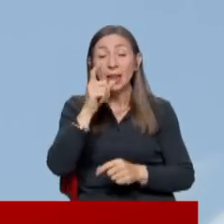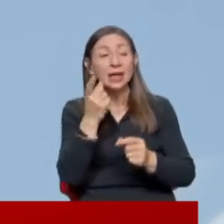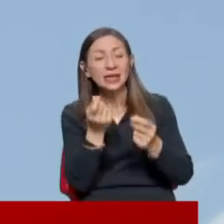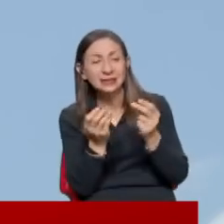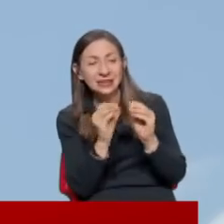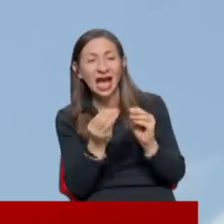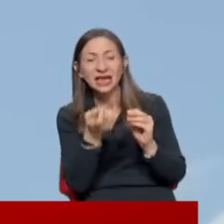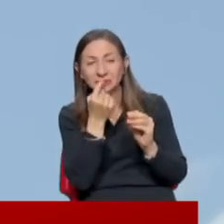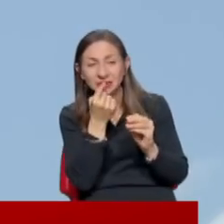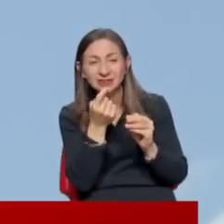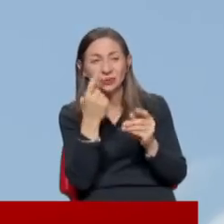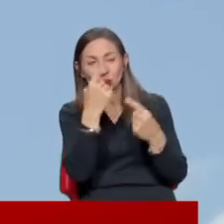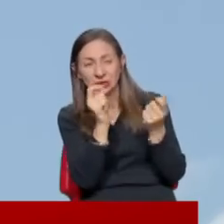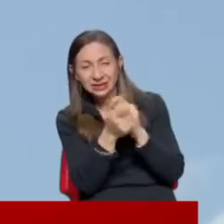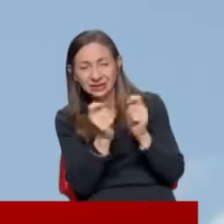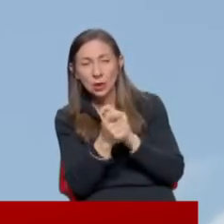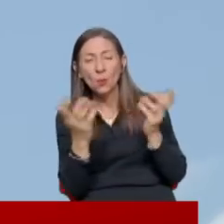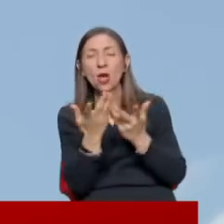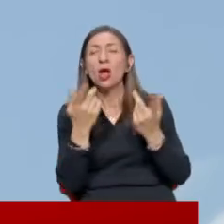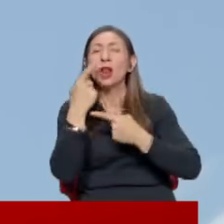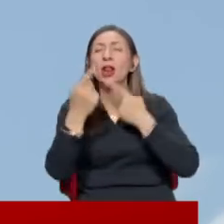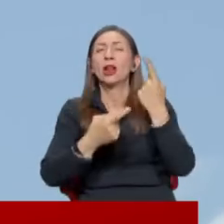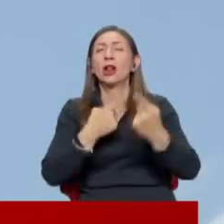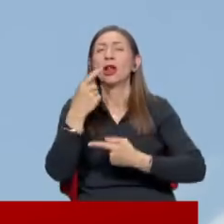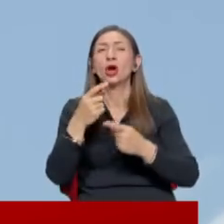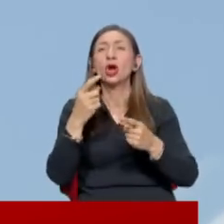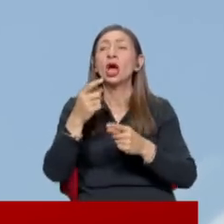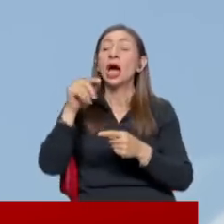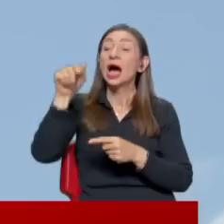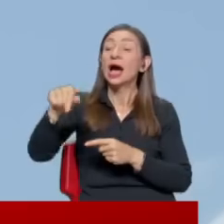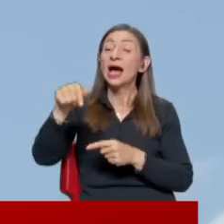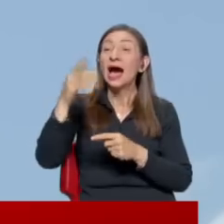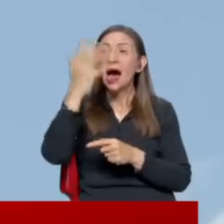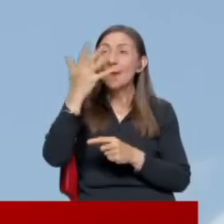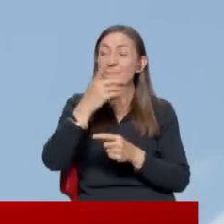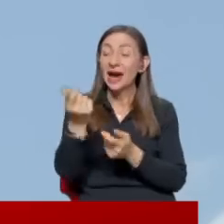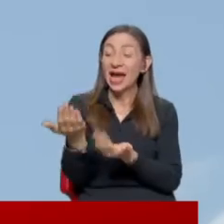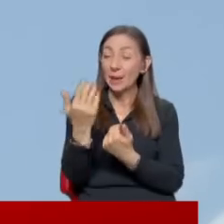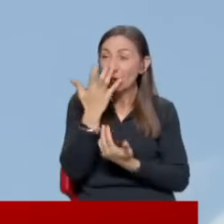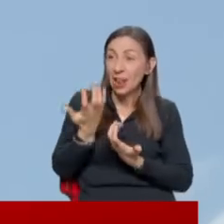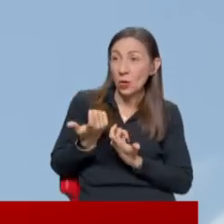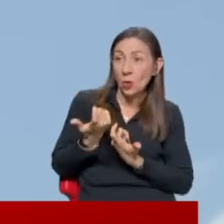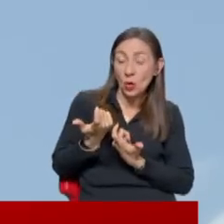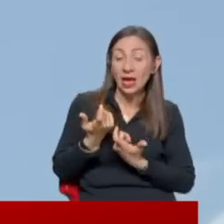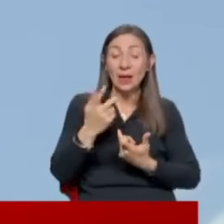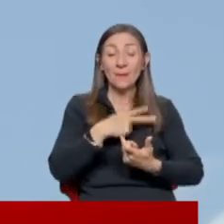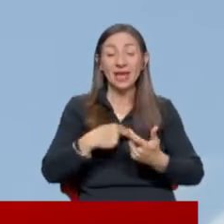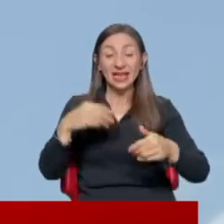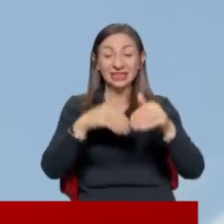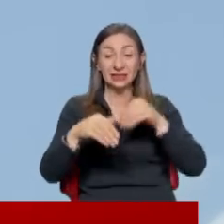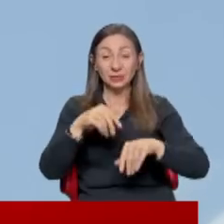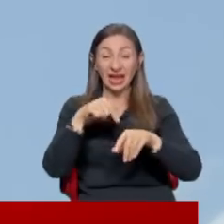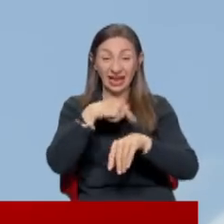pansumanla, aspirinle, vitrin değiştirerek, bol laf salatasıyla, Körfez'den gelmesini beklediği paralarla yerel seçimlere